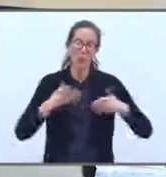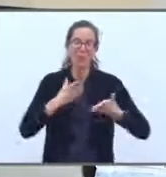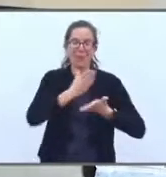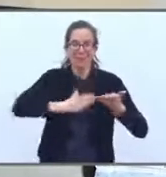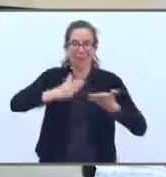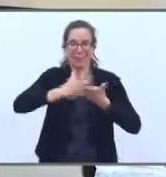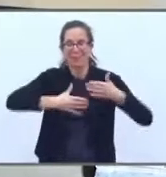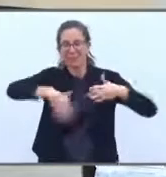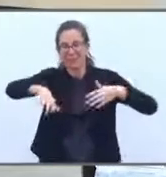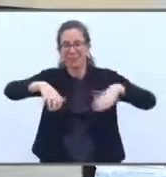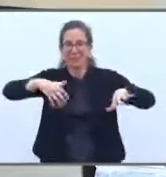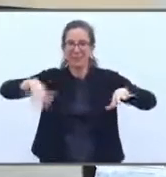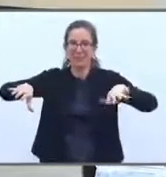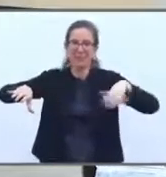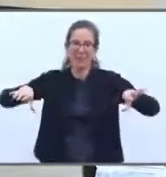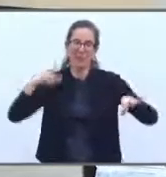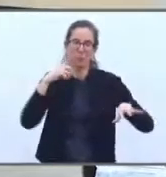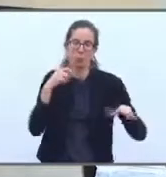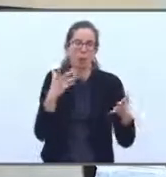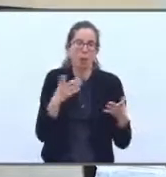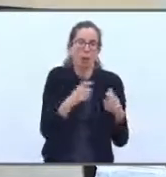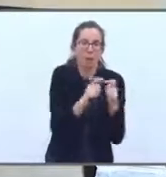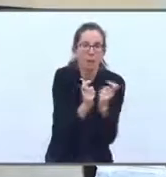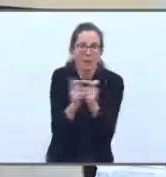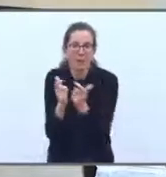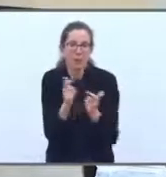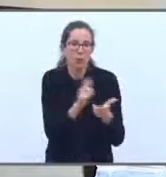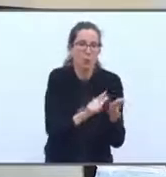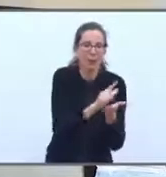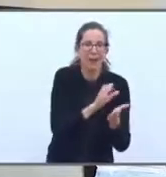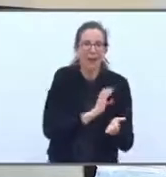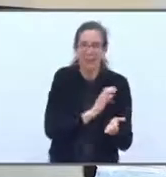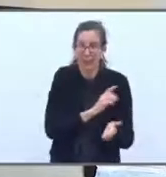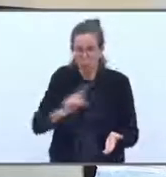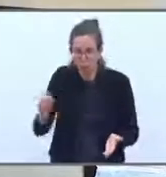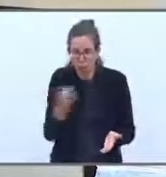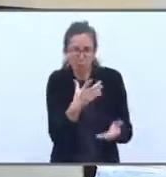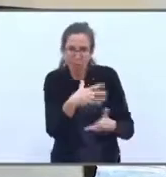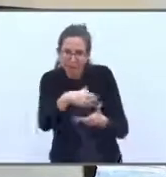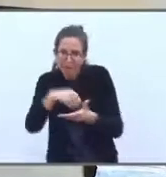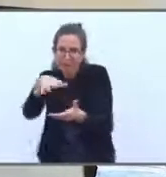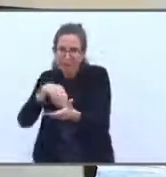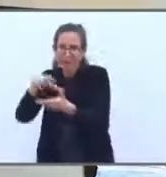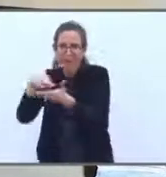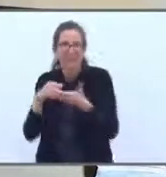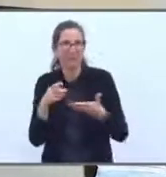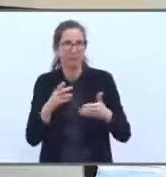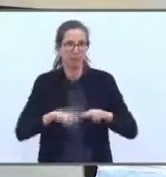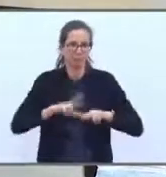la plupart des entreprises locales trouvent des marchés avec cette action, et ça, c'est un point d'impact extrêmement important.